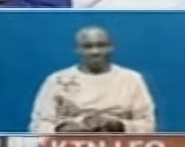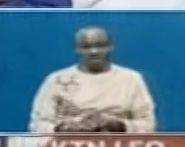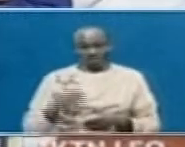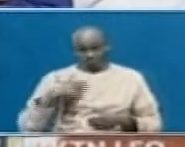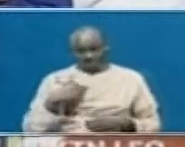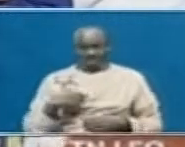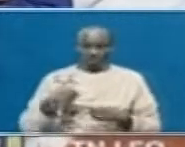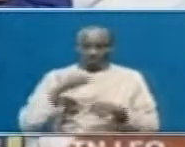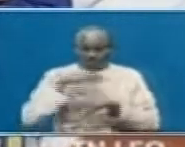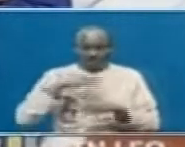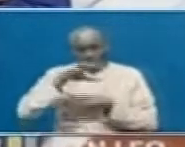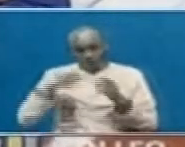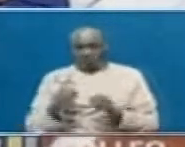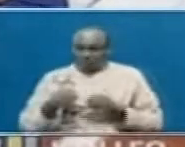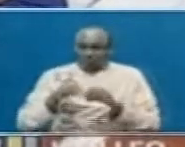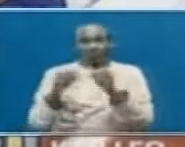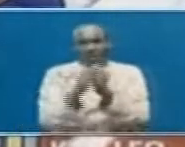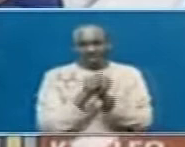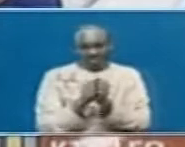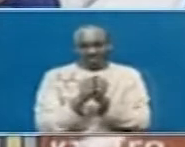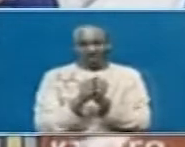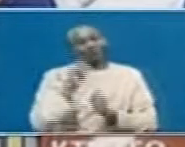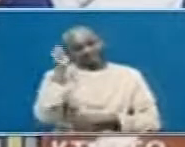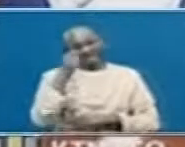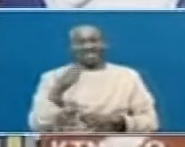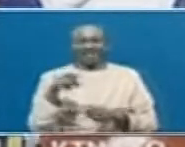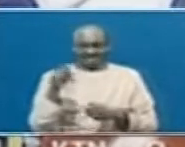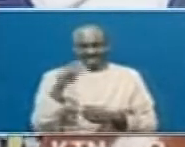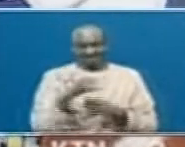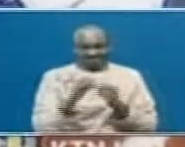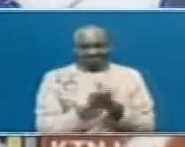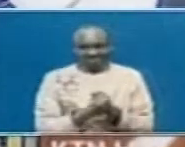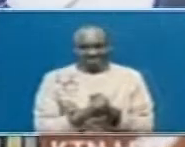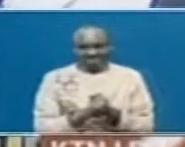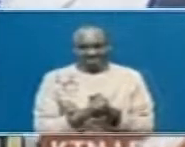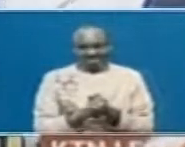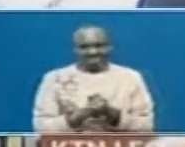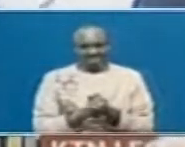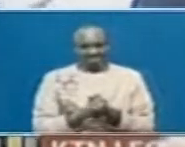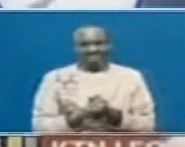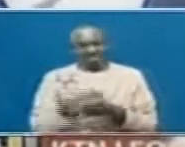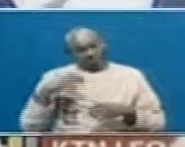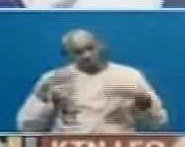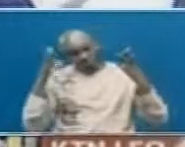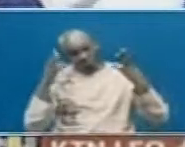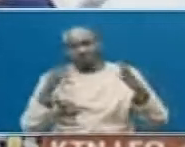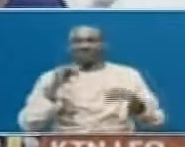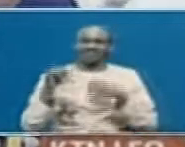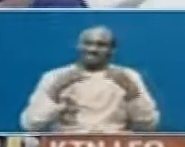Tunasonga mbele watu wote wa jamhuri Kenya yetu. Heko